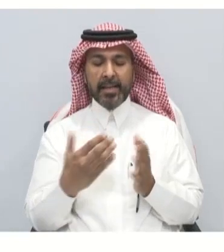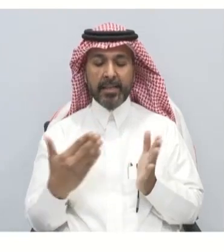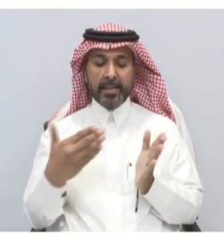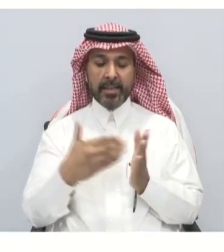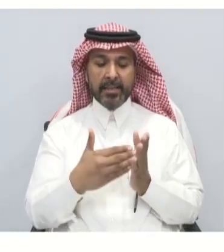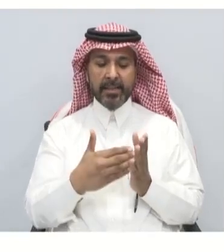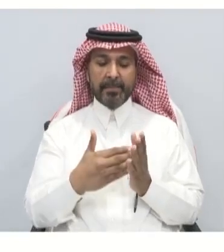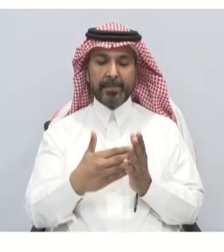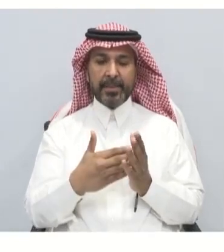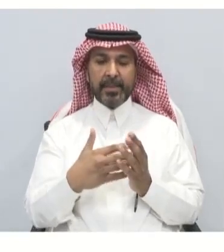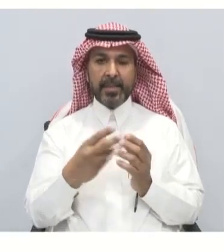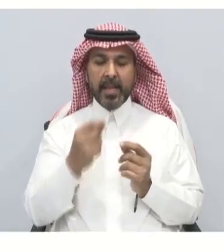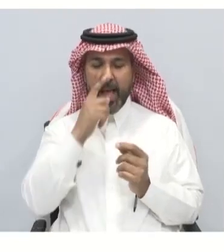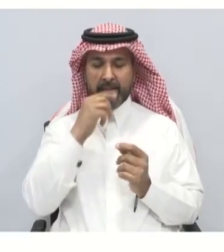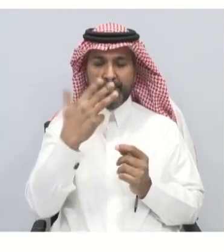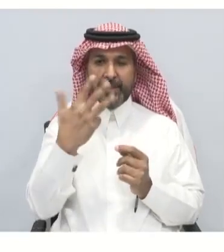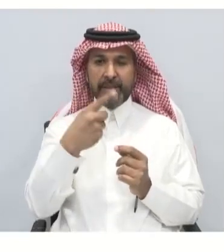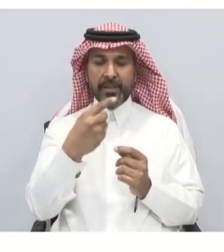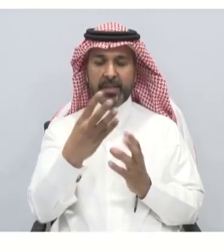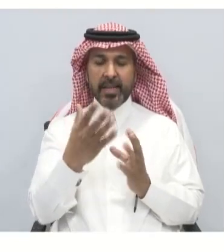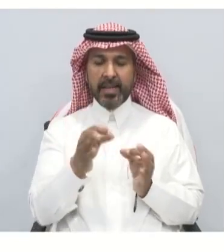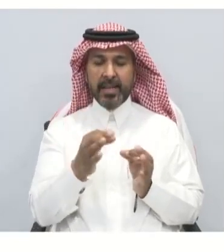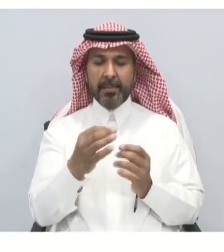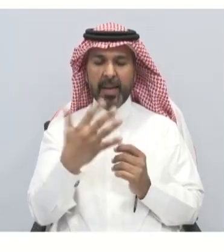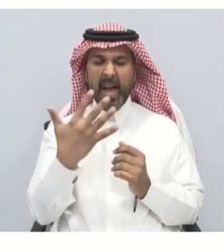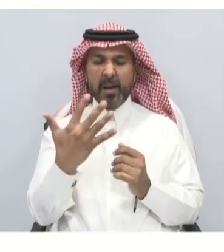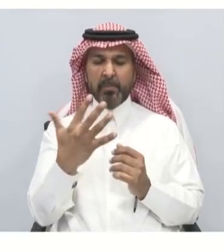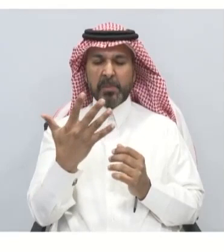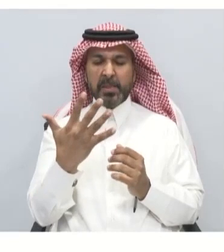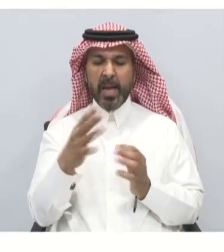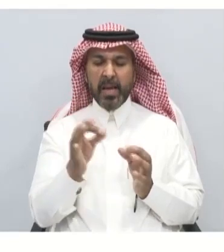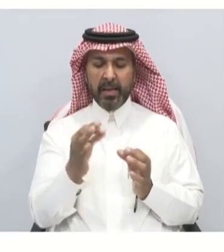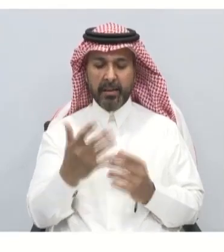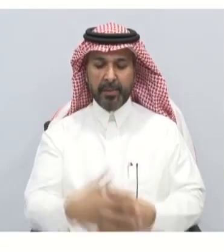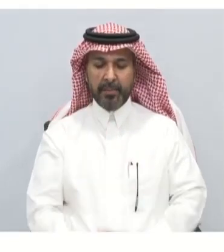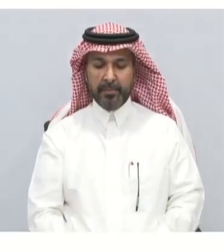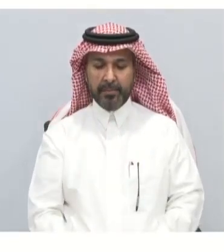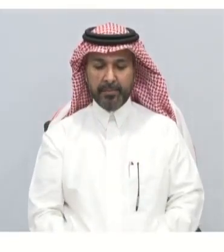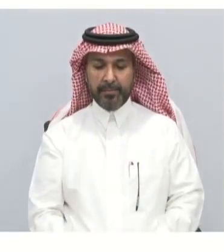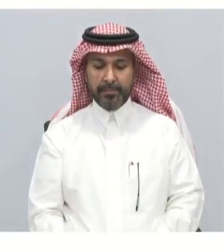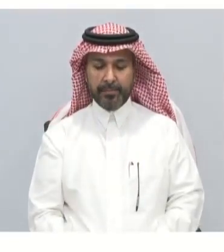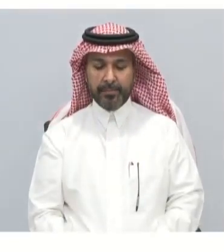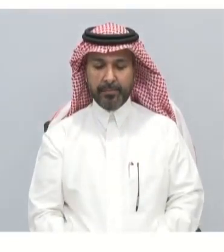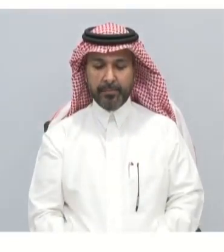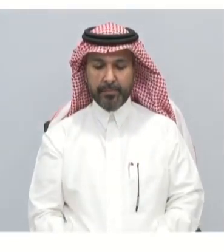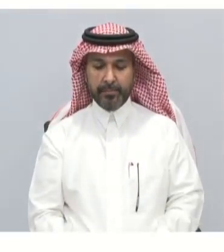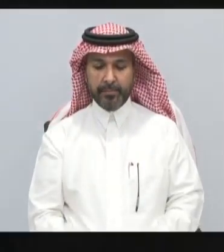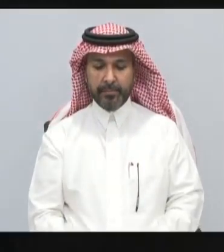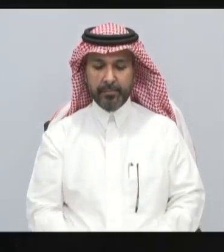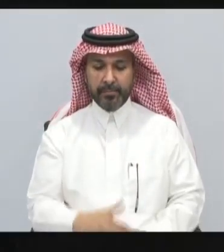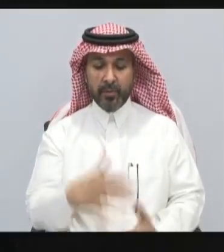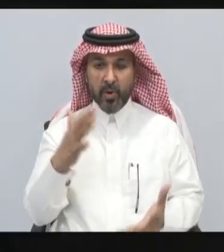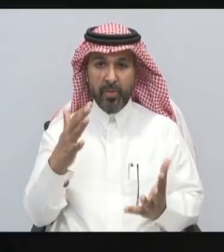14.40 الى 19 تقريبا خمس ريالات او اربع ريالات ونصف فهل نزيد 20